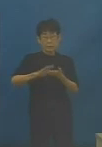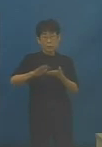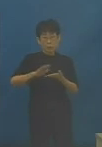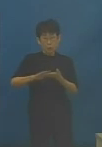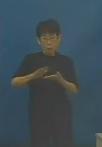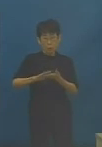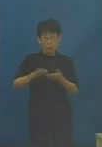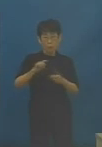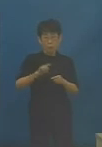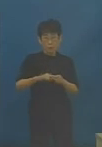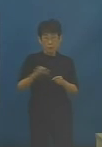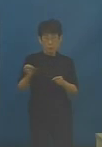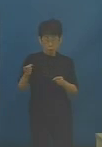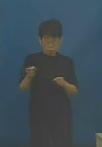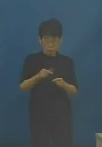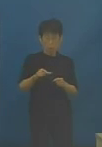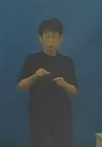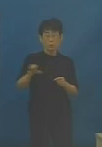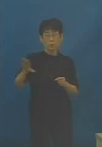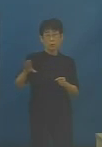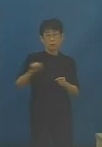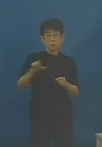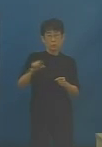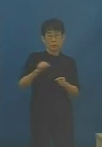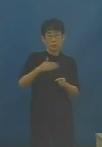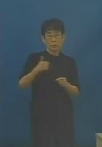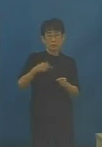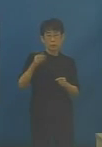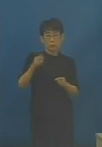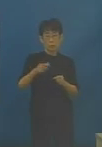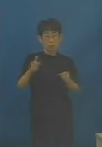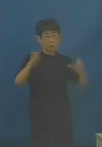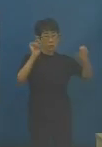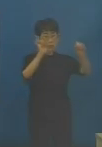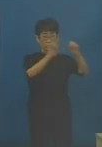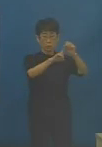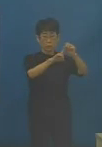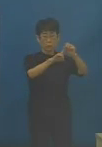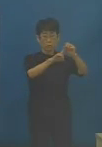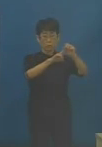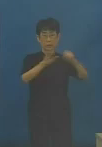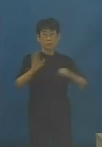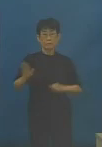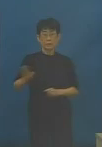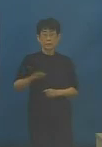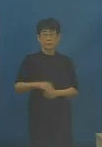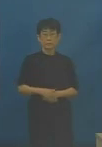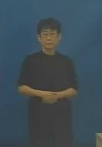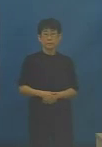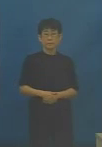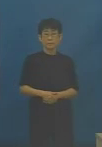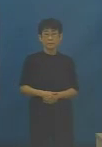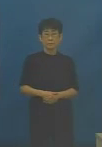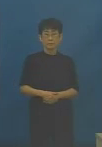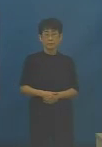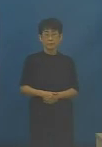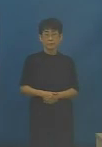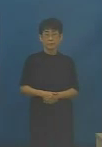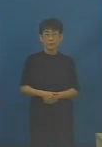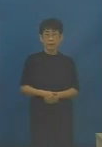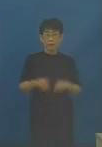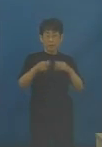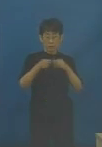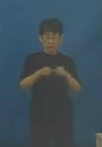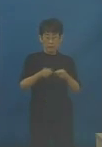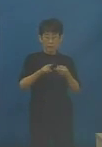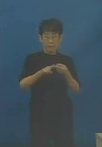ように、これを我々としても大きな目標にさせていただきたいと思っております。で具体的